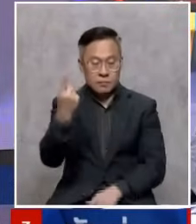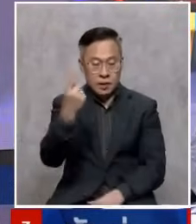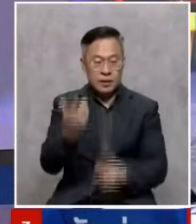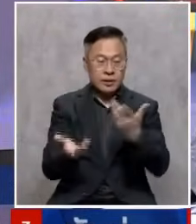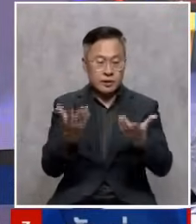ทวีศิลป์นะคะ